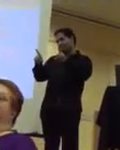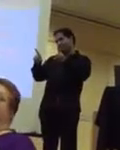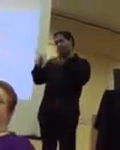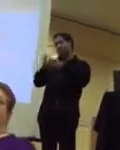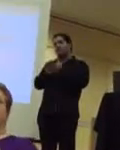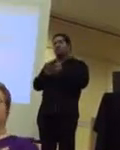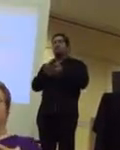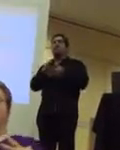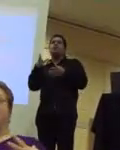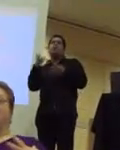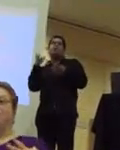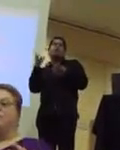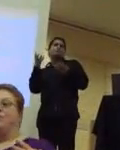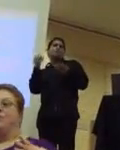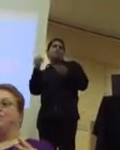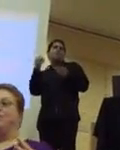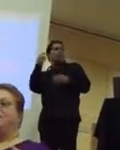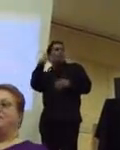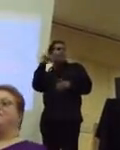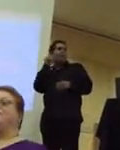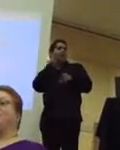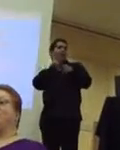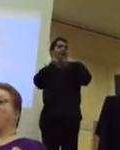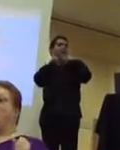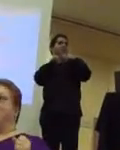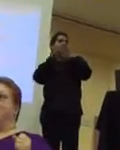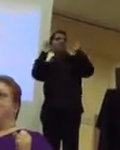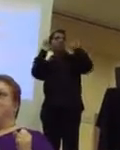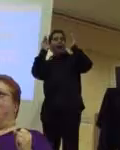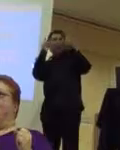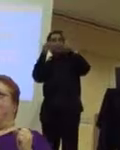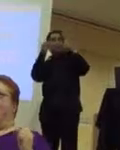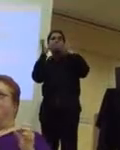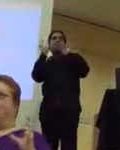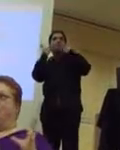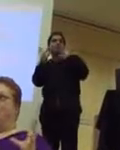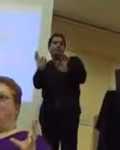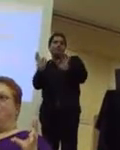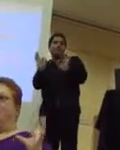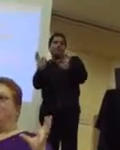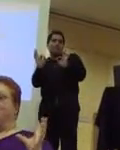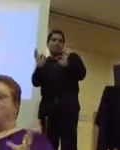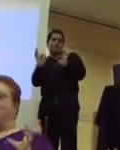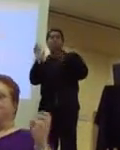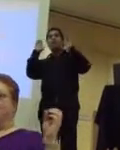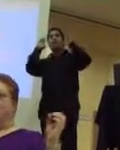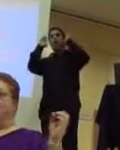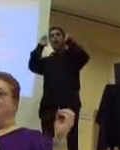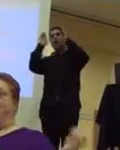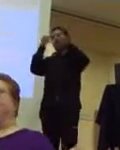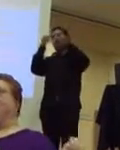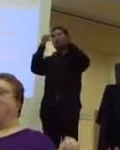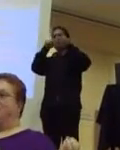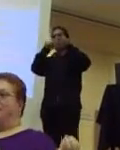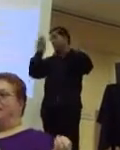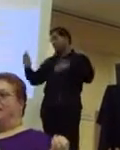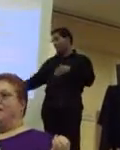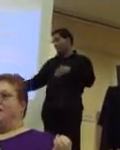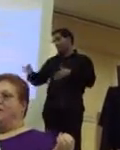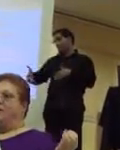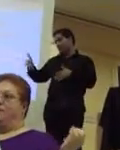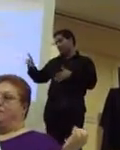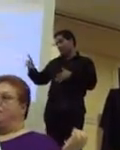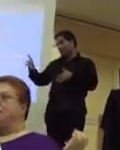που πολύ δεν καταλαβαίνω σχετικά με τον αυτισμό είναι το εξής. Ότι ο αυτισμός στην παιδική